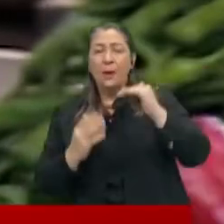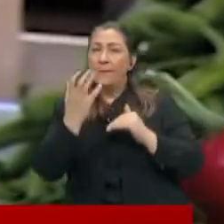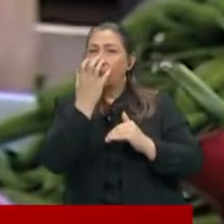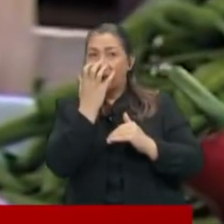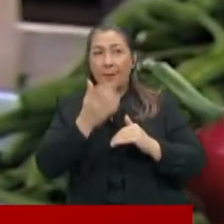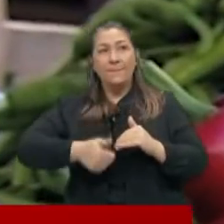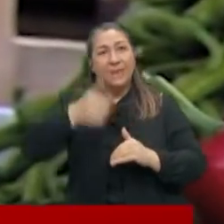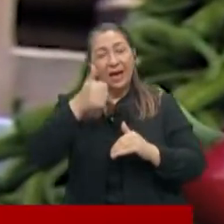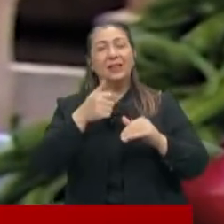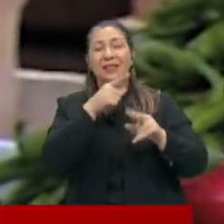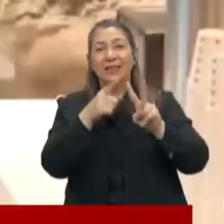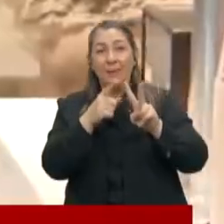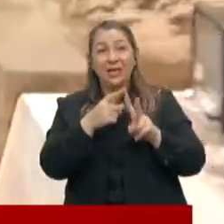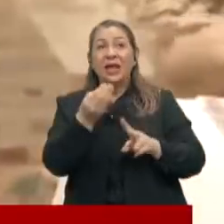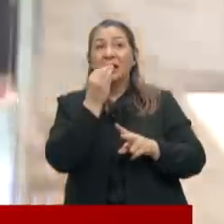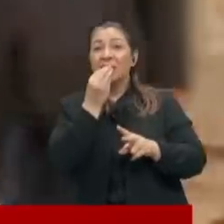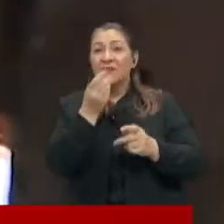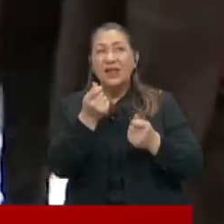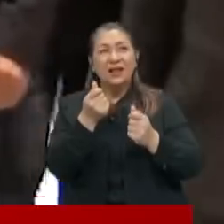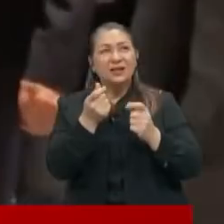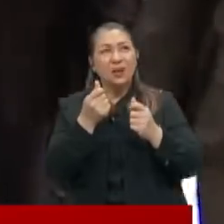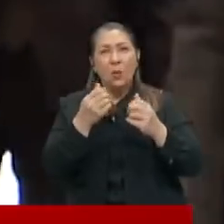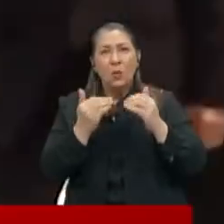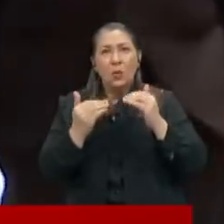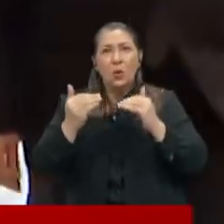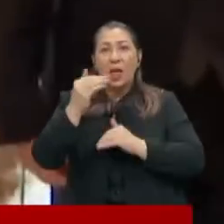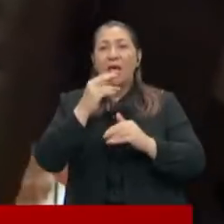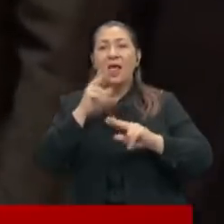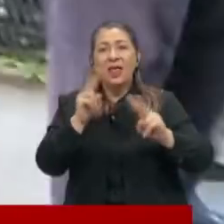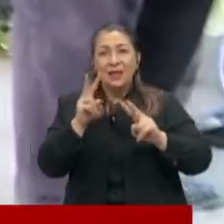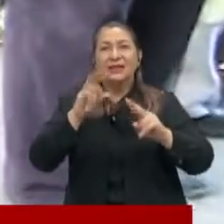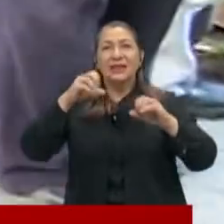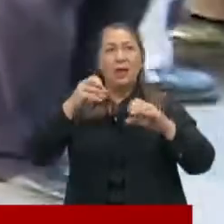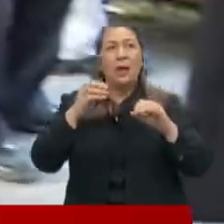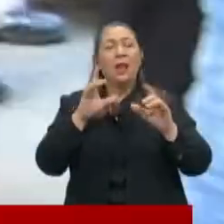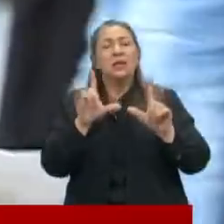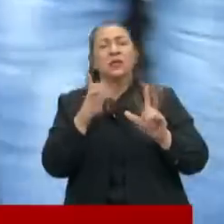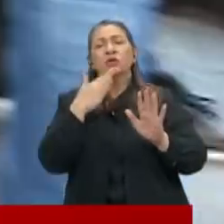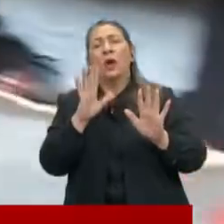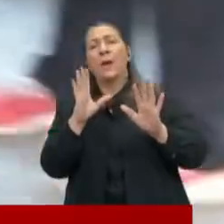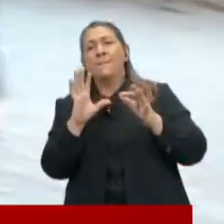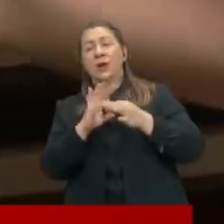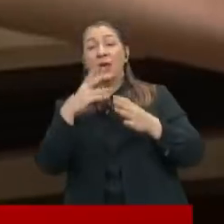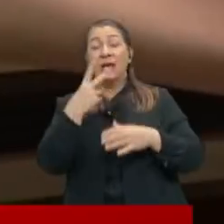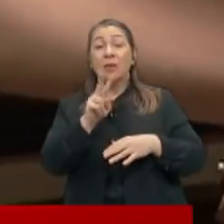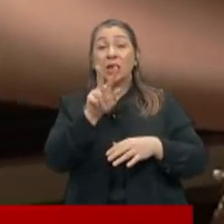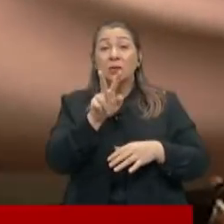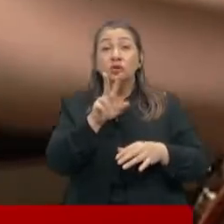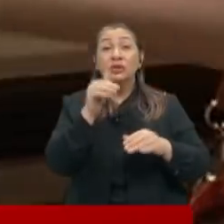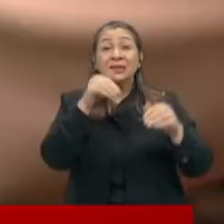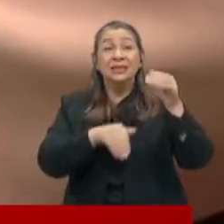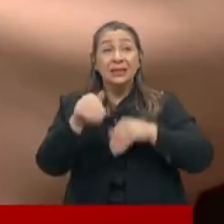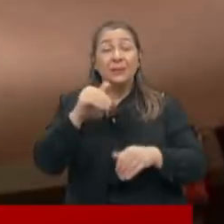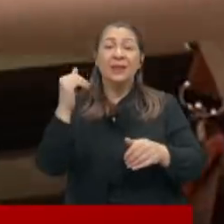beklentisini Bakan Nebati, gıda fiyatlarındaki gevşeme ve enerji ihtiyaçlarının azalmasına bağlıyor. Ve hedef 2023